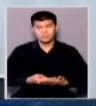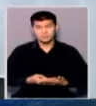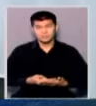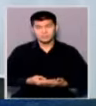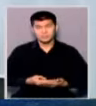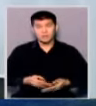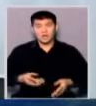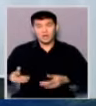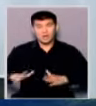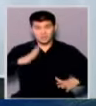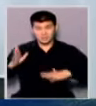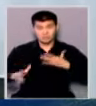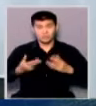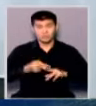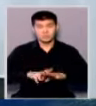дайындалып жатырмыз